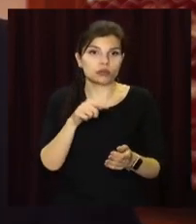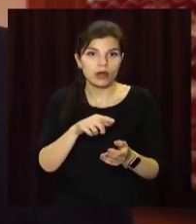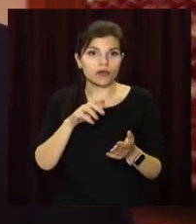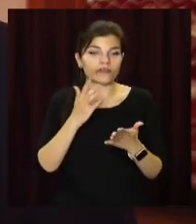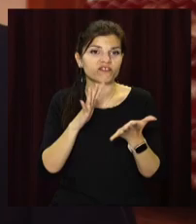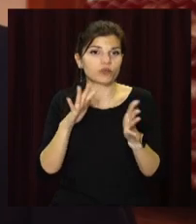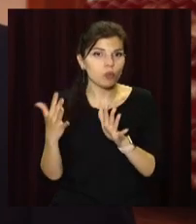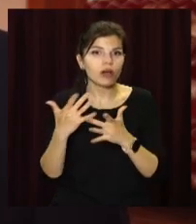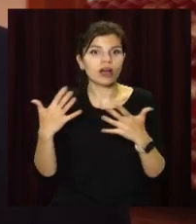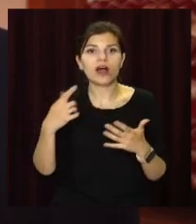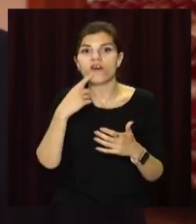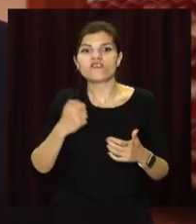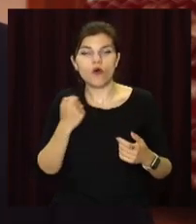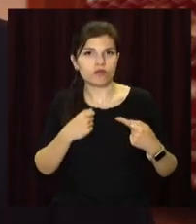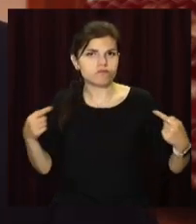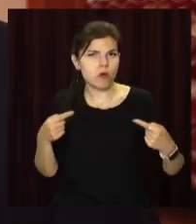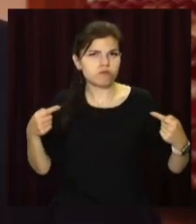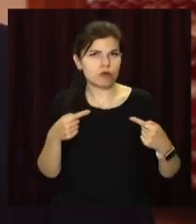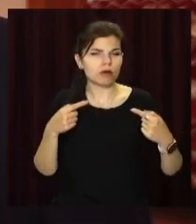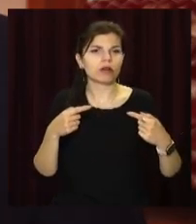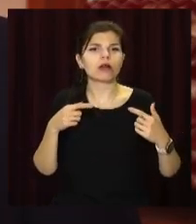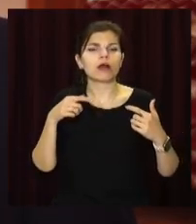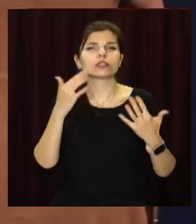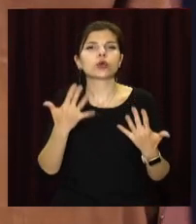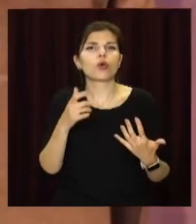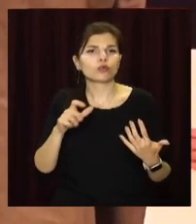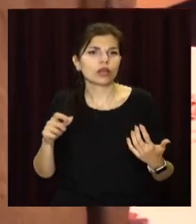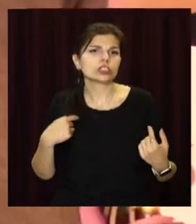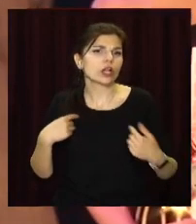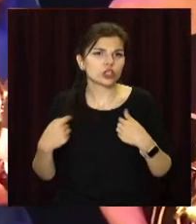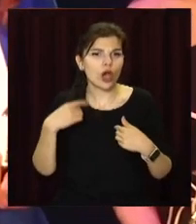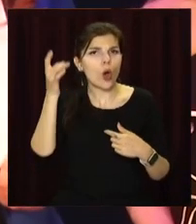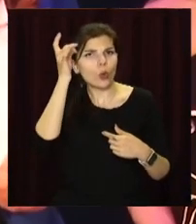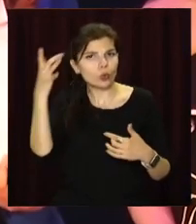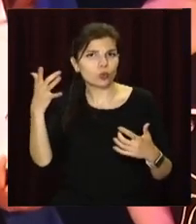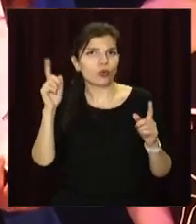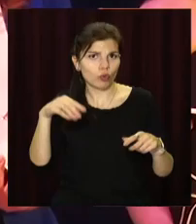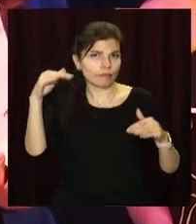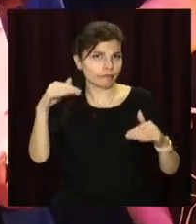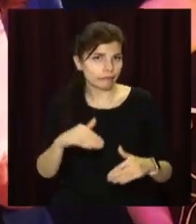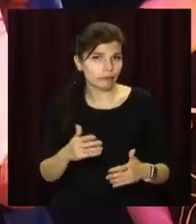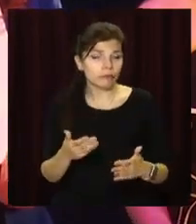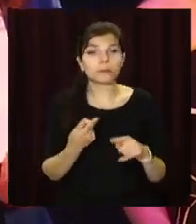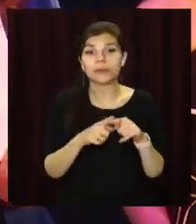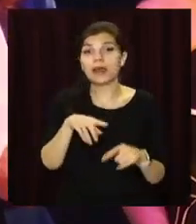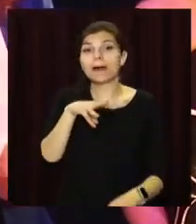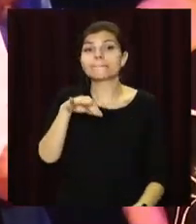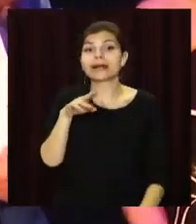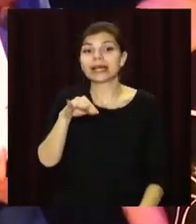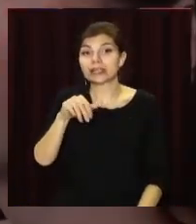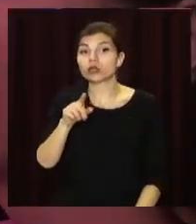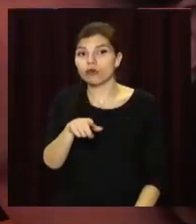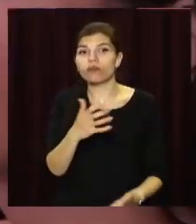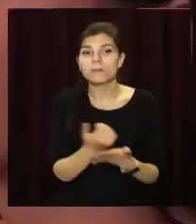військових конфліктів і невелика кількість людей, в тому числі і страждає культура. Серед нагороджених і Микита Андрушко. Він здобув перше місце